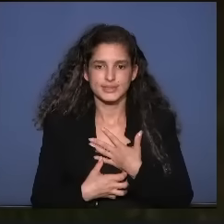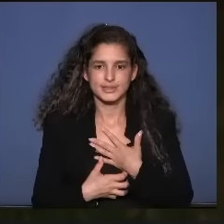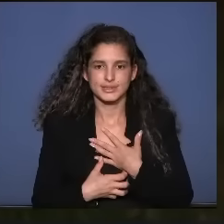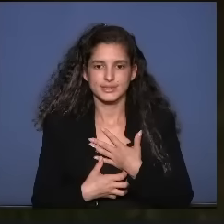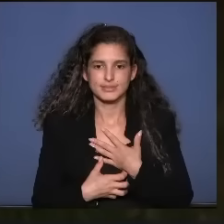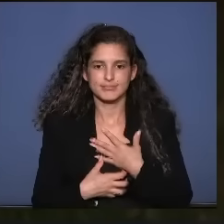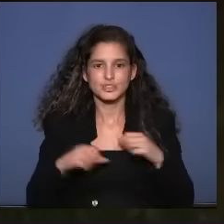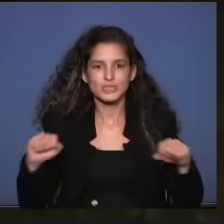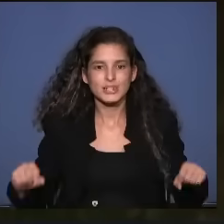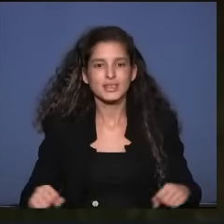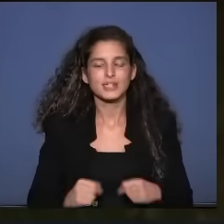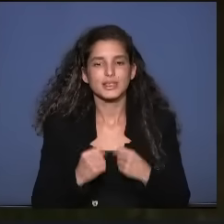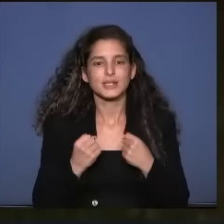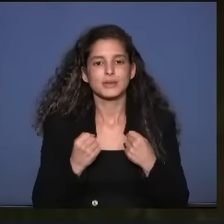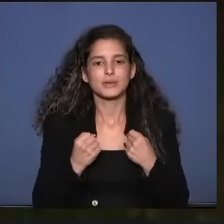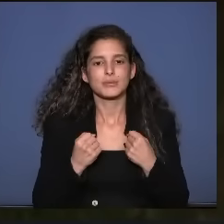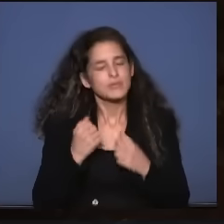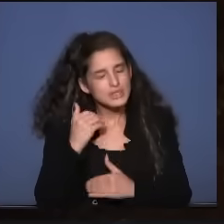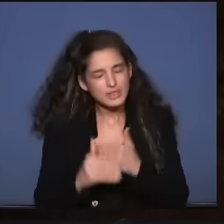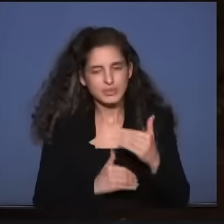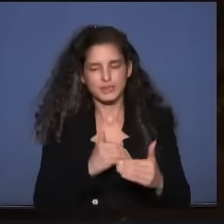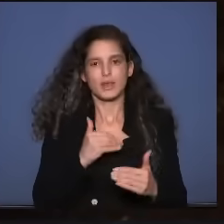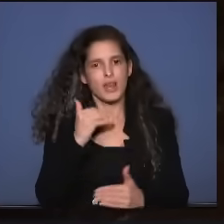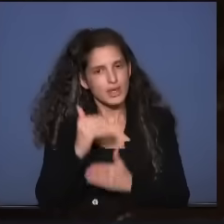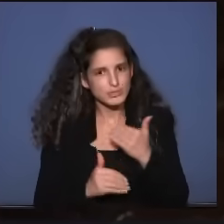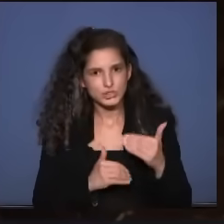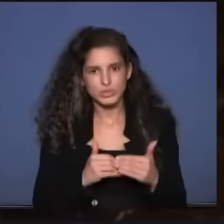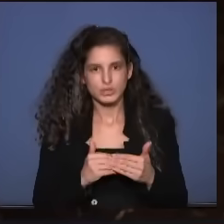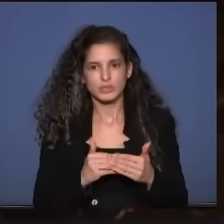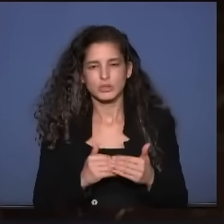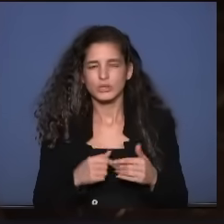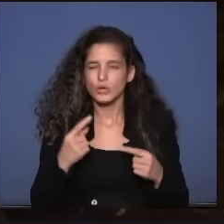המשתדלים להתקדם קדימה, להמשיך. יום